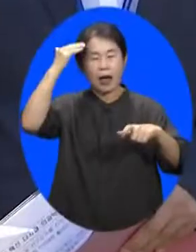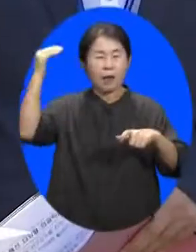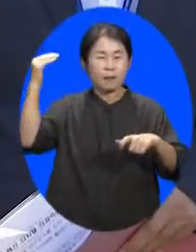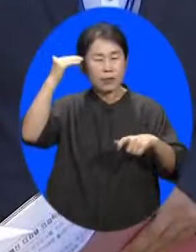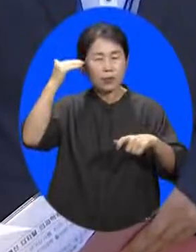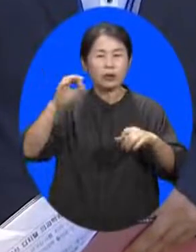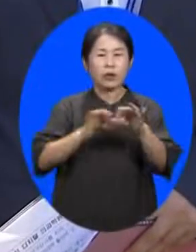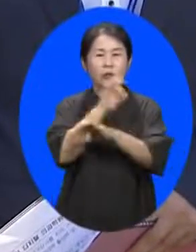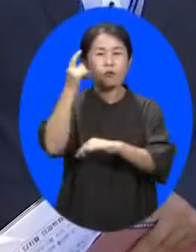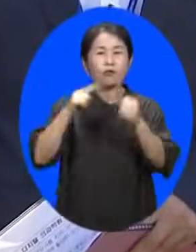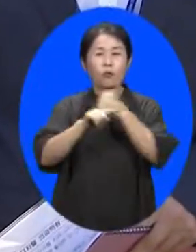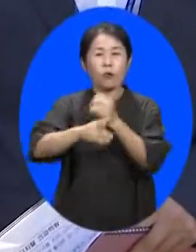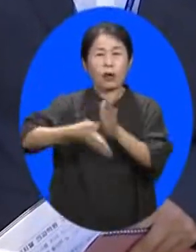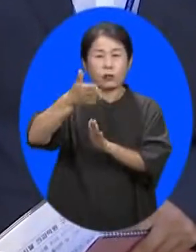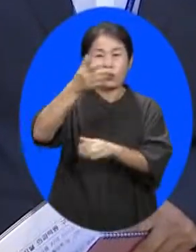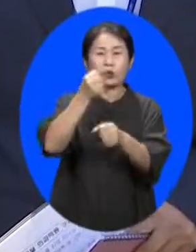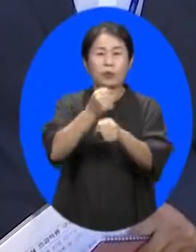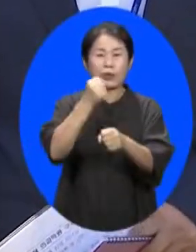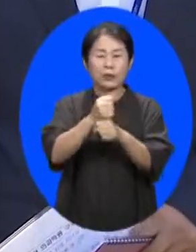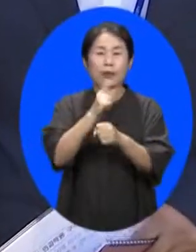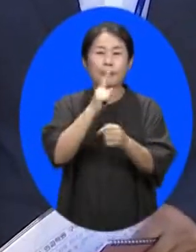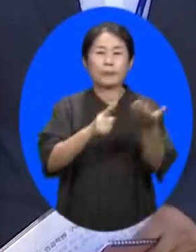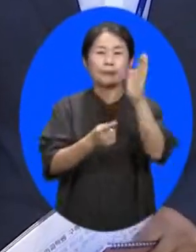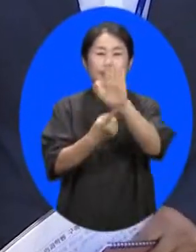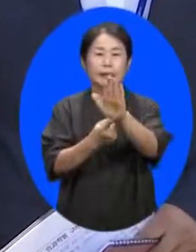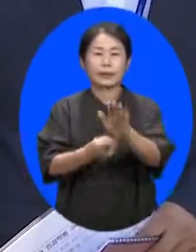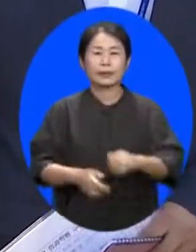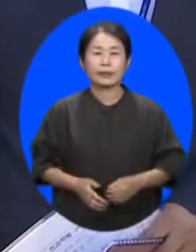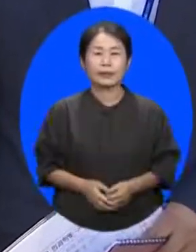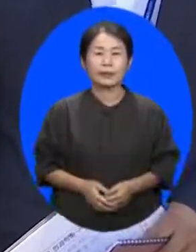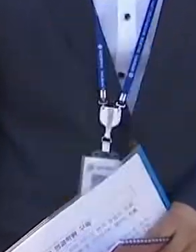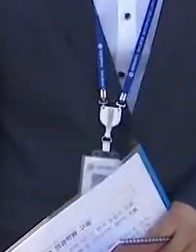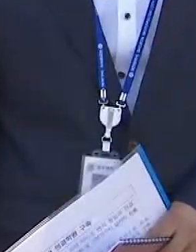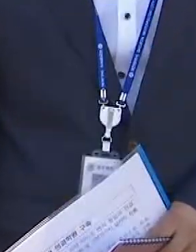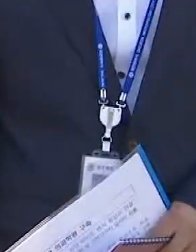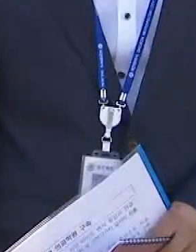대한민국 경제 과학 중심 도시로 만들 것이라고 말했습니다